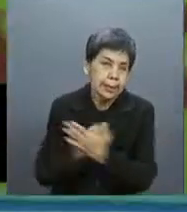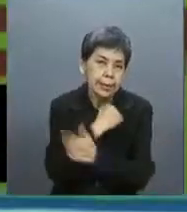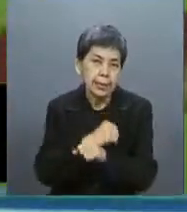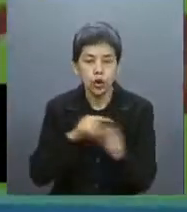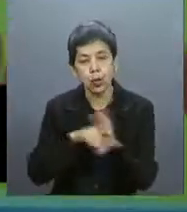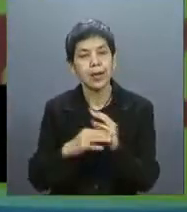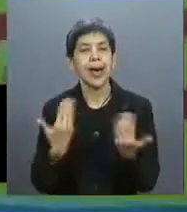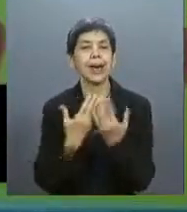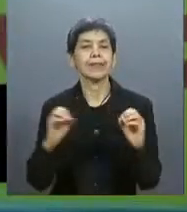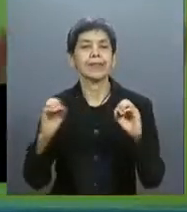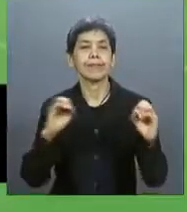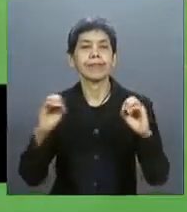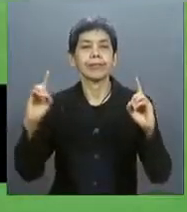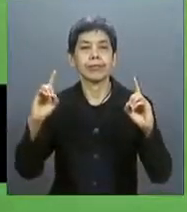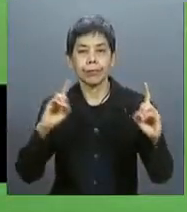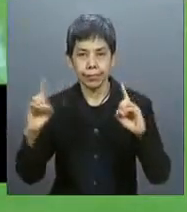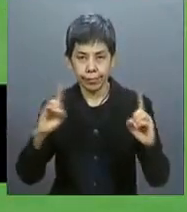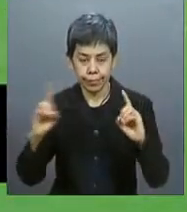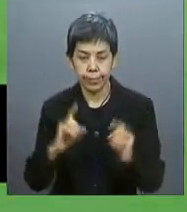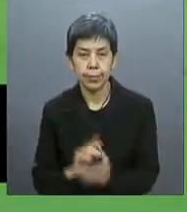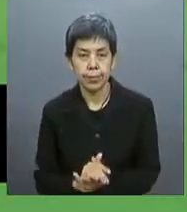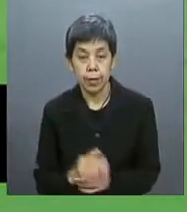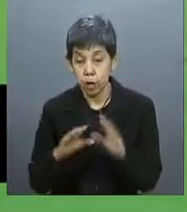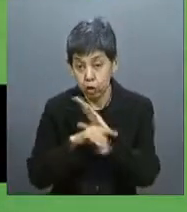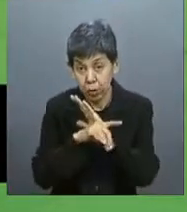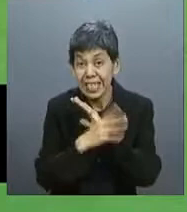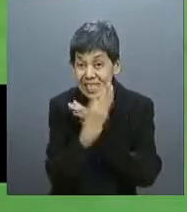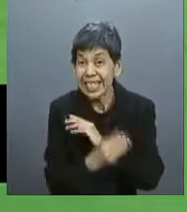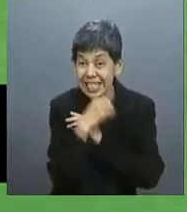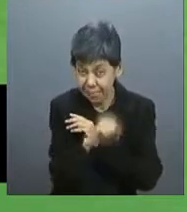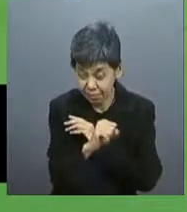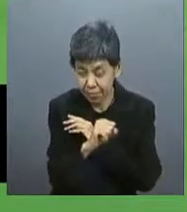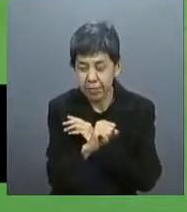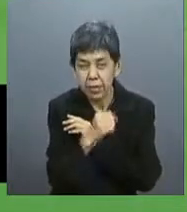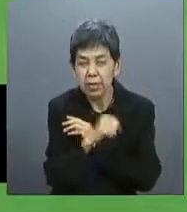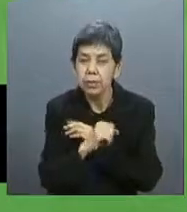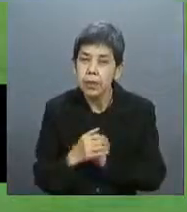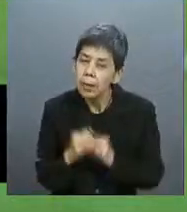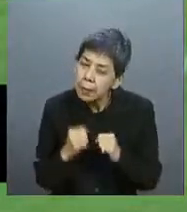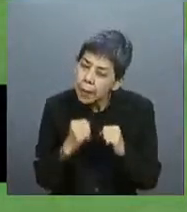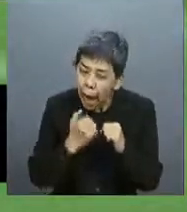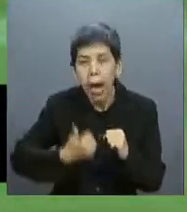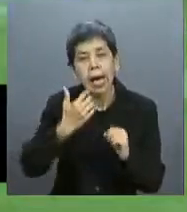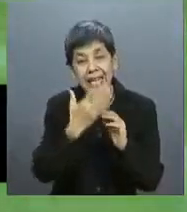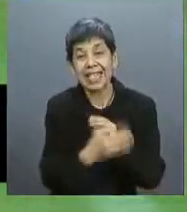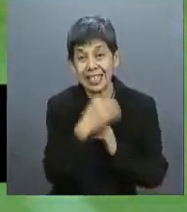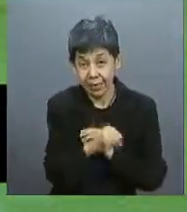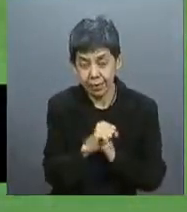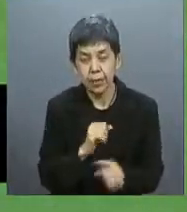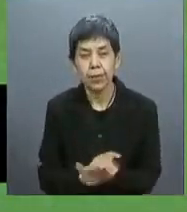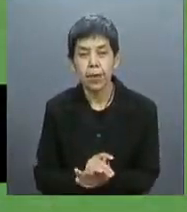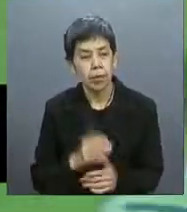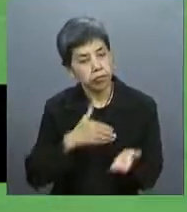ให้ชลบุรีตีเสมอเป็น1ประตูต่อ1แต่ชลบุรีที่เหลือ10คนก็ได้เหลือ10คนนะครับเมื่อสุ